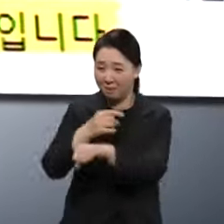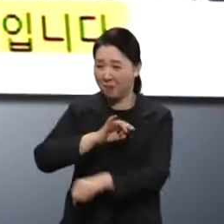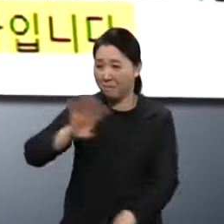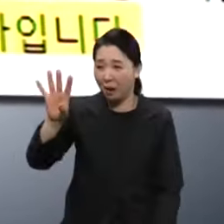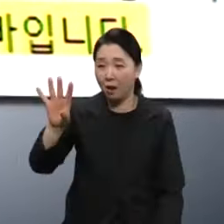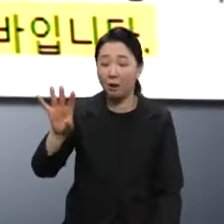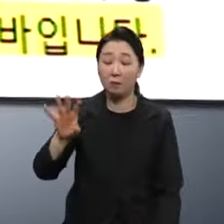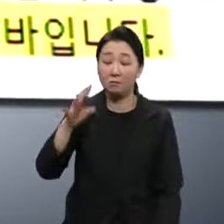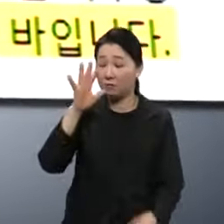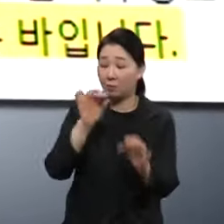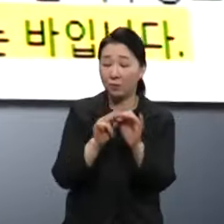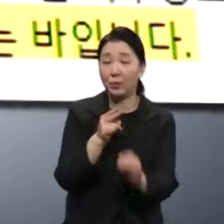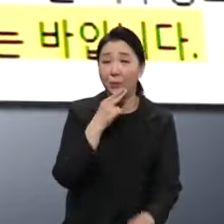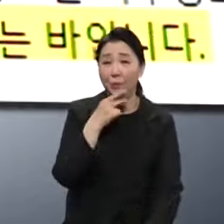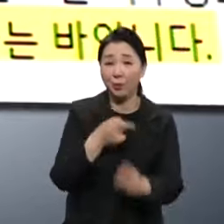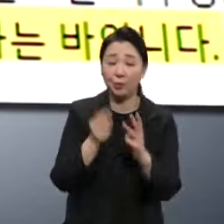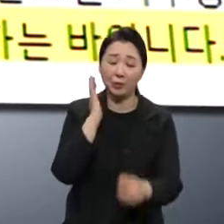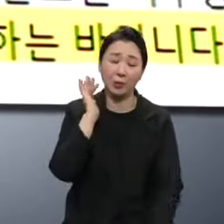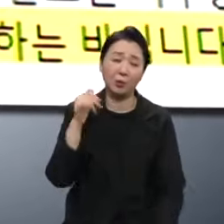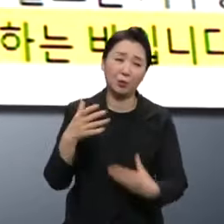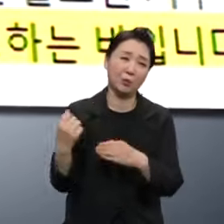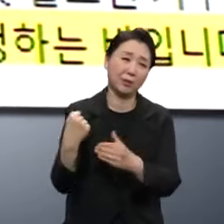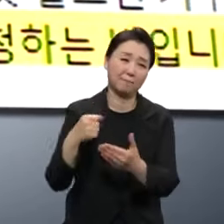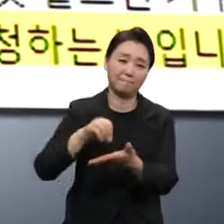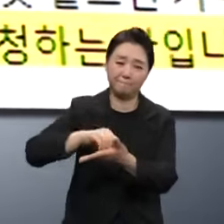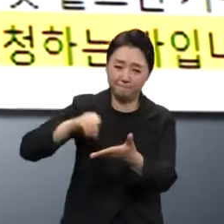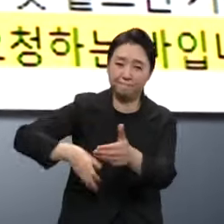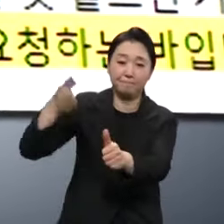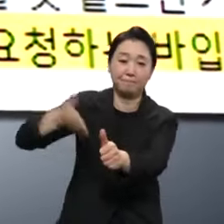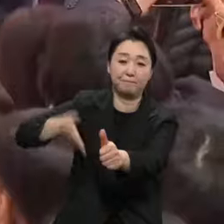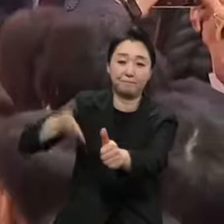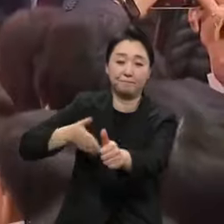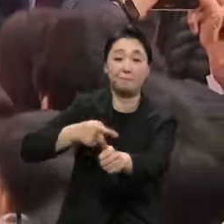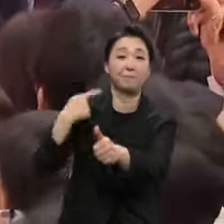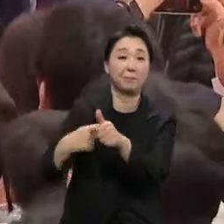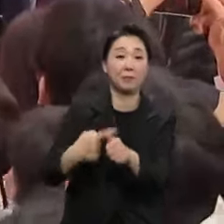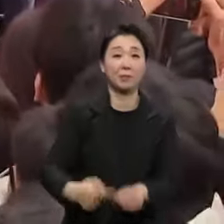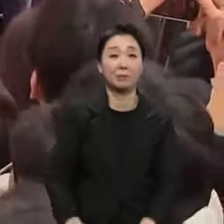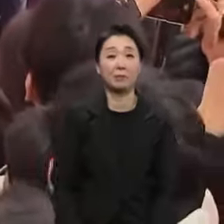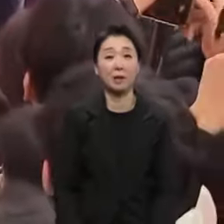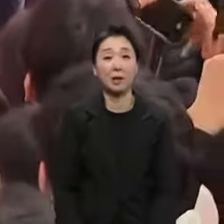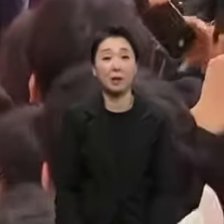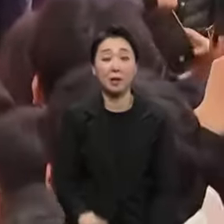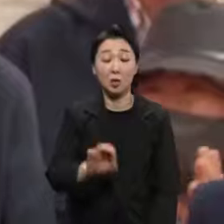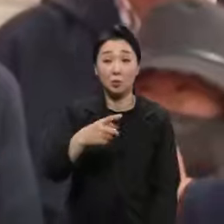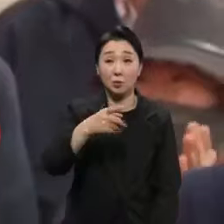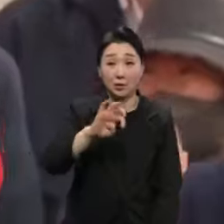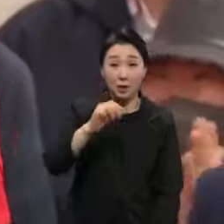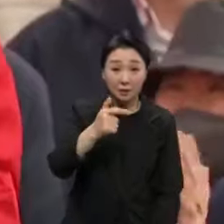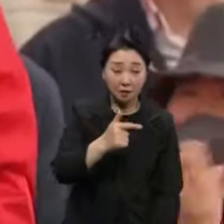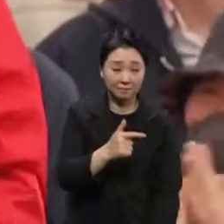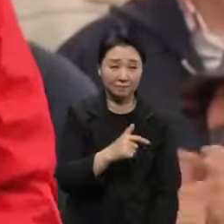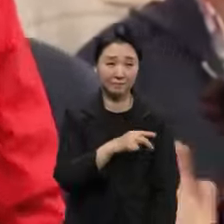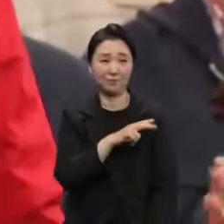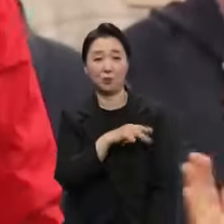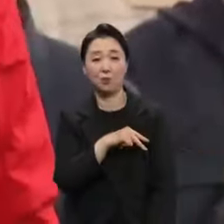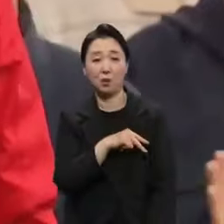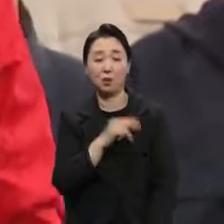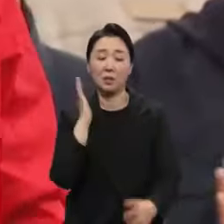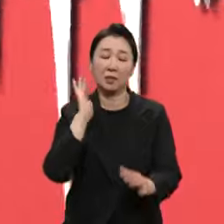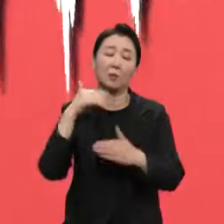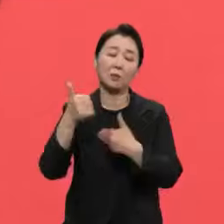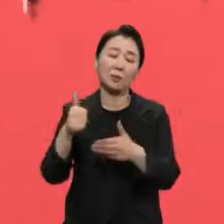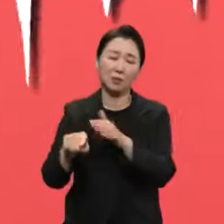대통령을 향해 아예 국민의힘 당원직을 떠나달라고 강하게 비난했습니다. 윤상현 의원 역시 대통령실은 뒤로 빠지는 게 좋겠다고